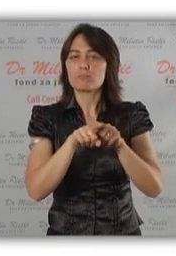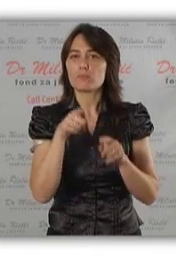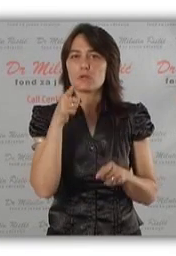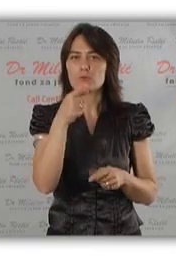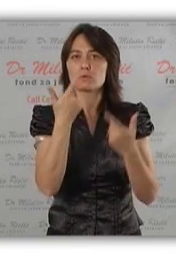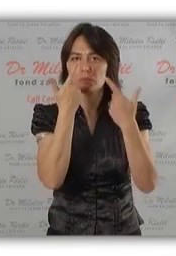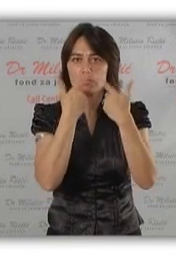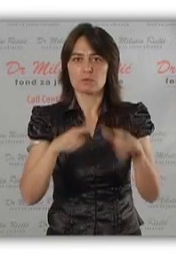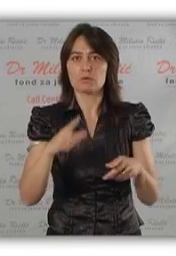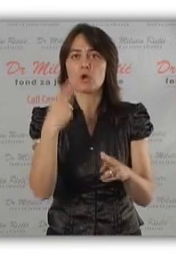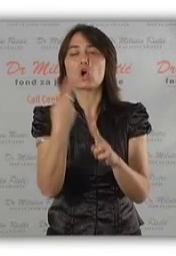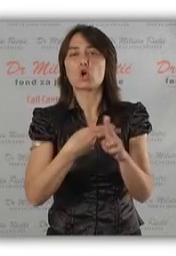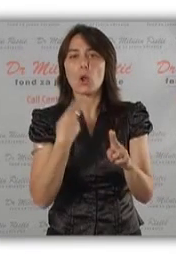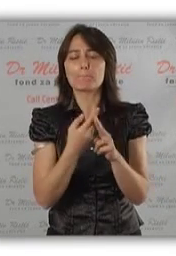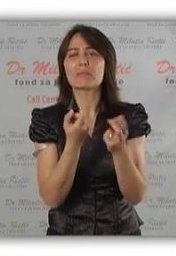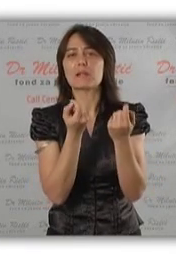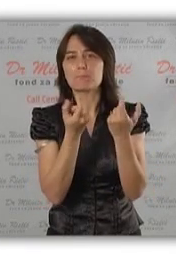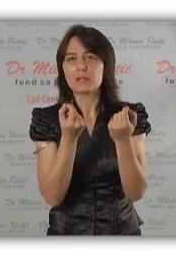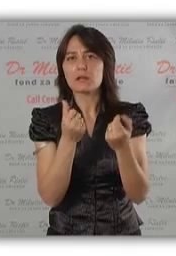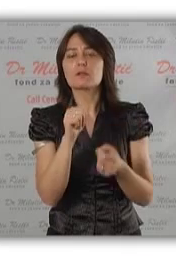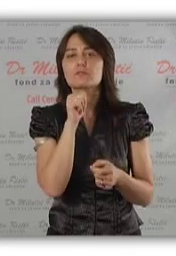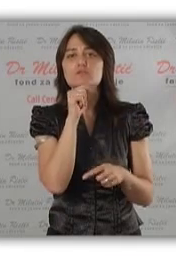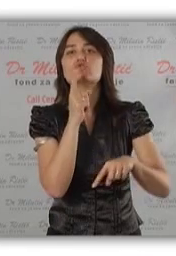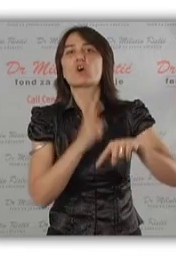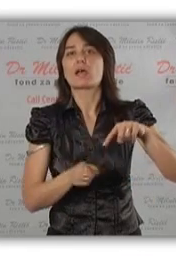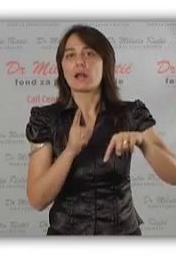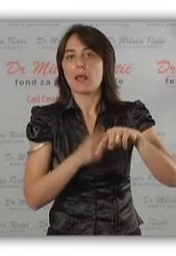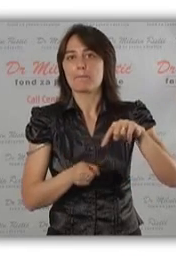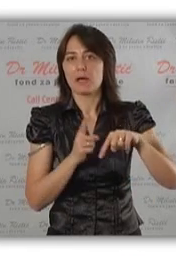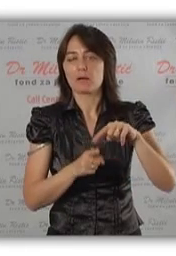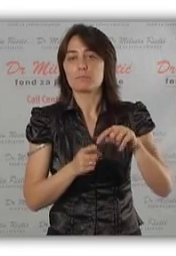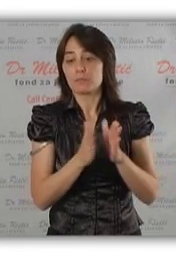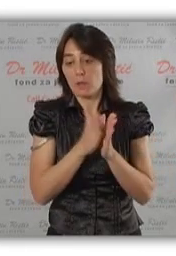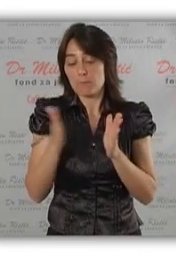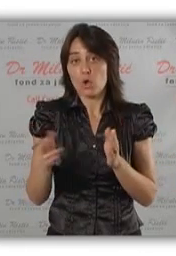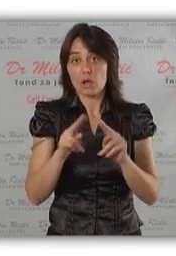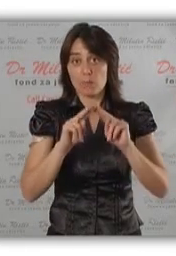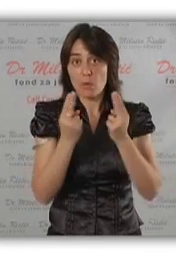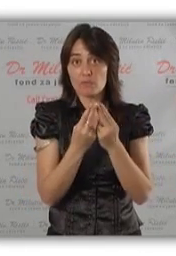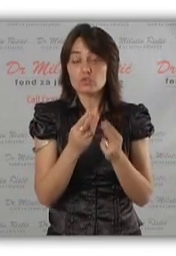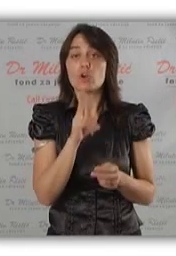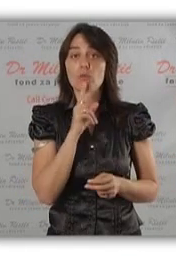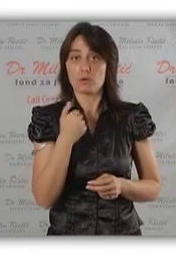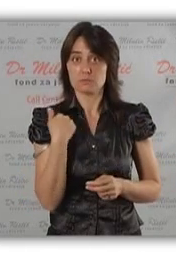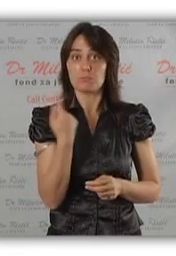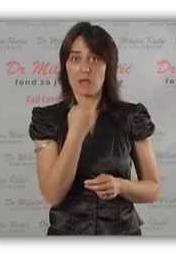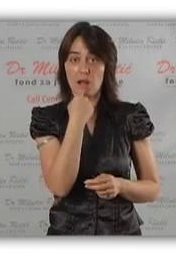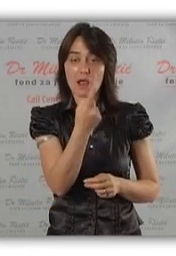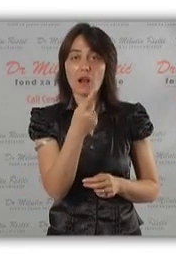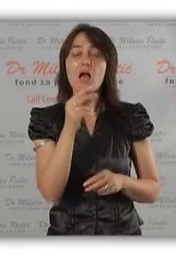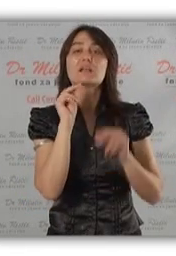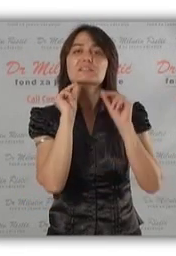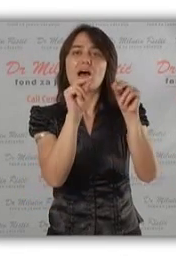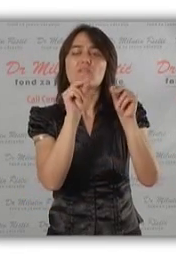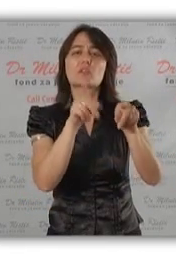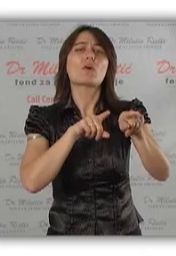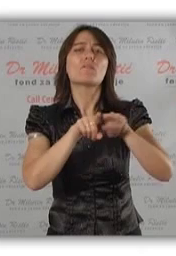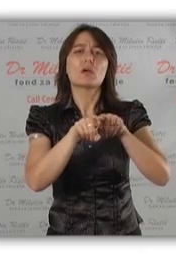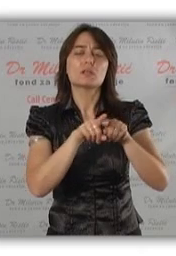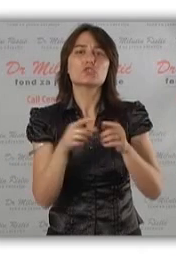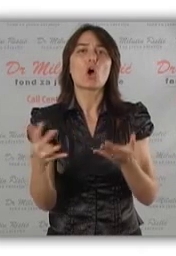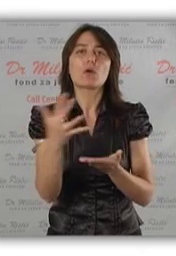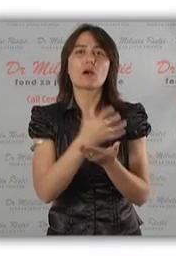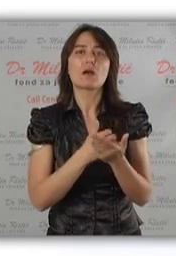povrćem, isto povrće koje je dozvoljeno, znači isto krompir, pirinač i šargarepa. Pored povrća koje sam